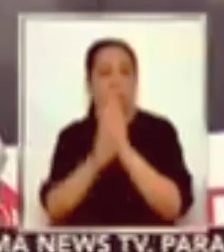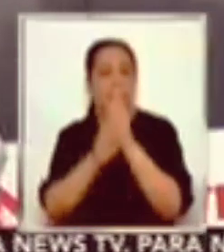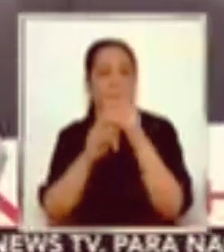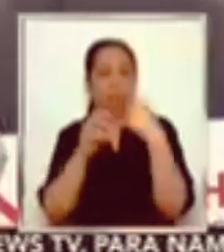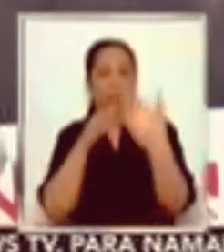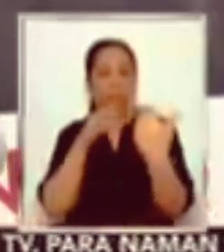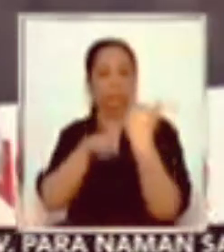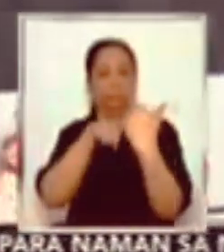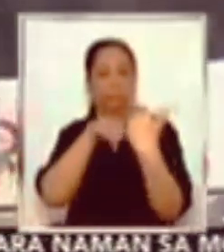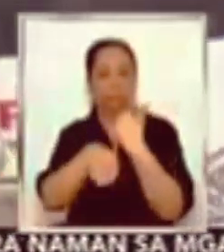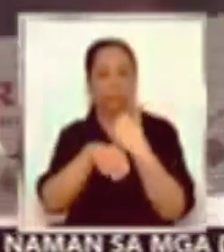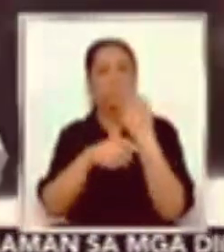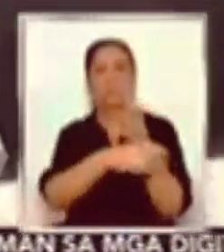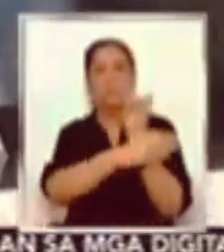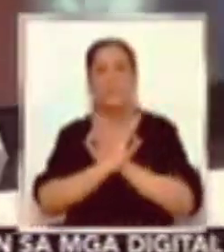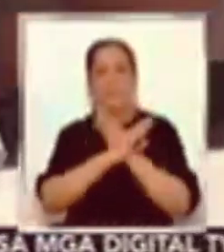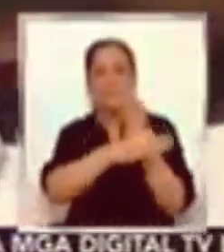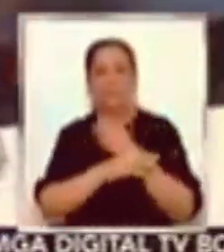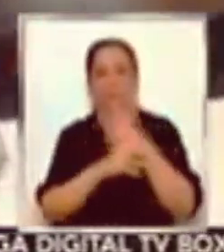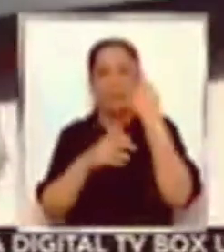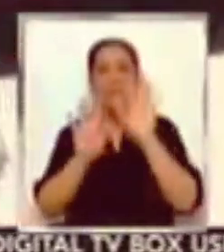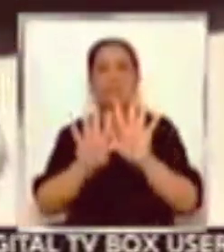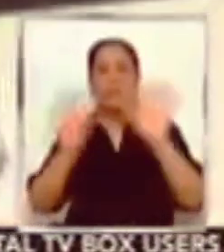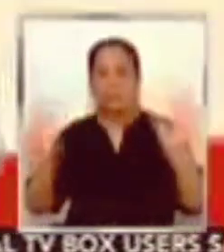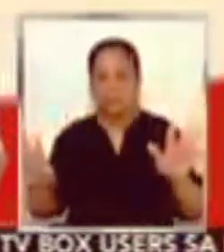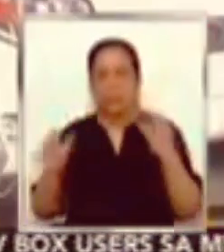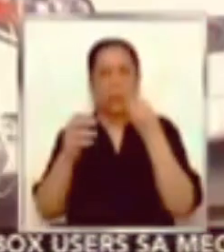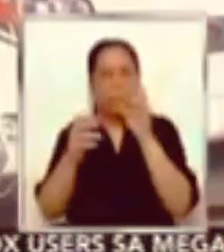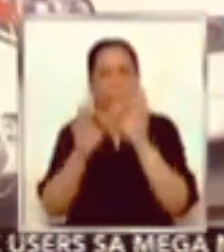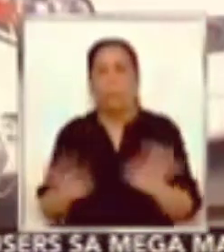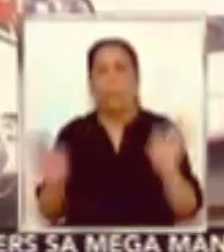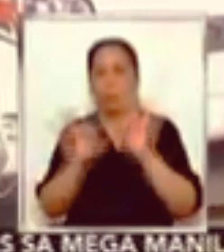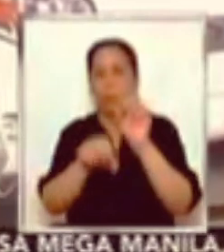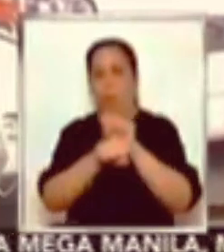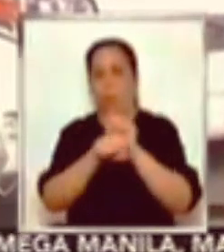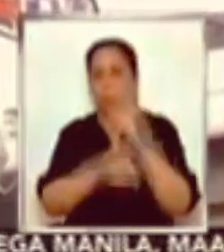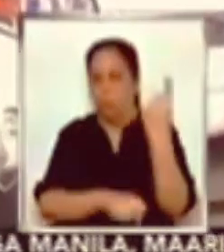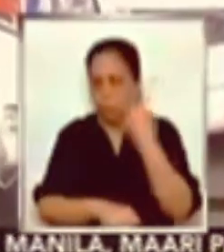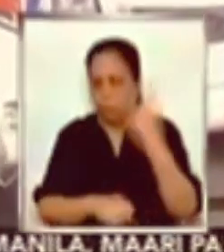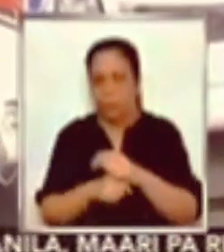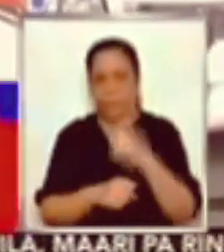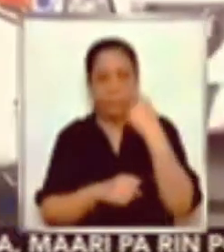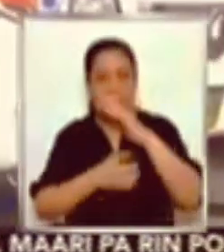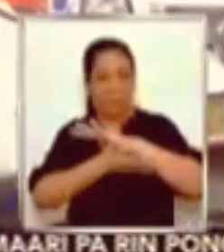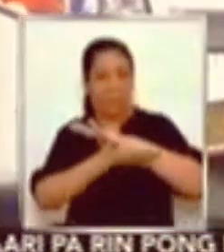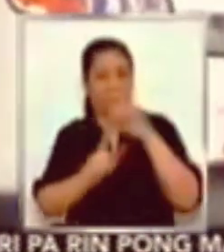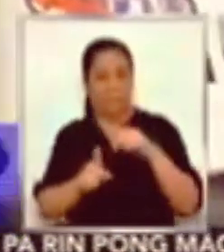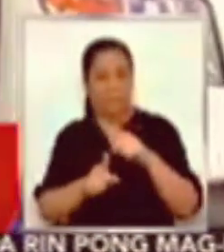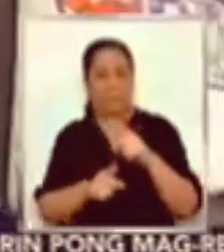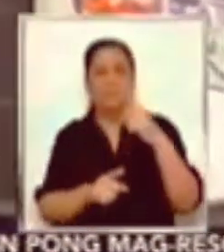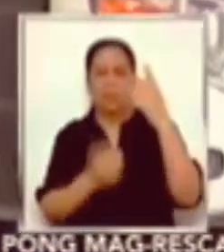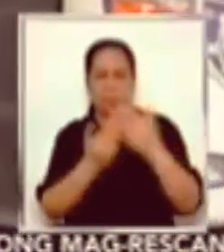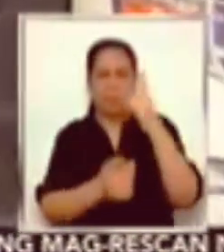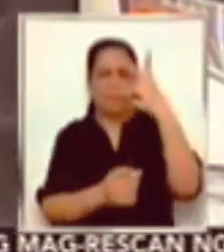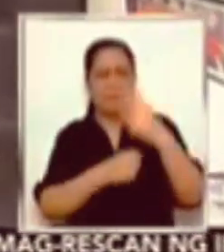pero nagsha-shuttle ang mga ito sa frontliners o essential workers. Dahil sa pandemya, kalahating taon na raw na